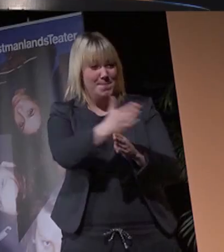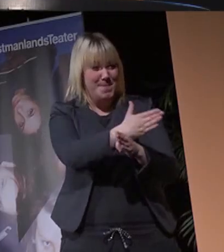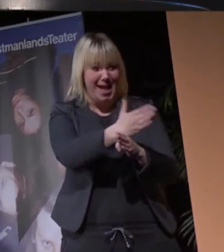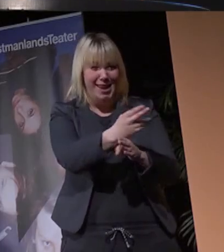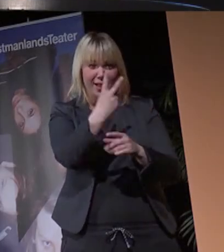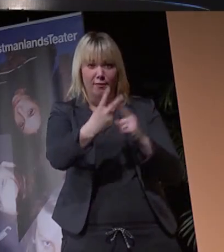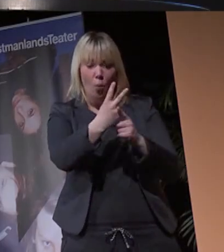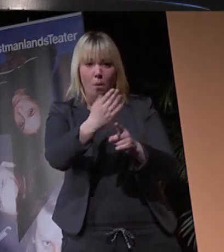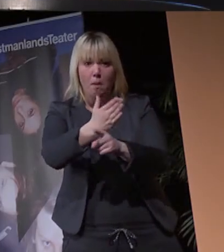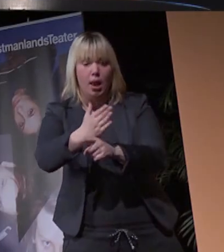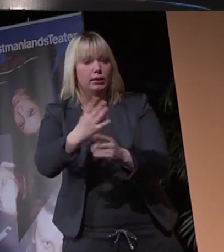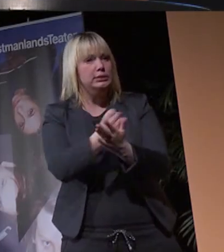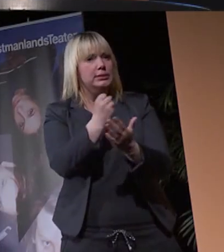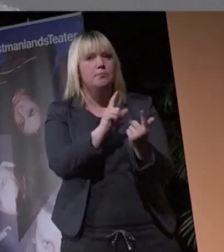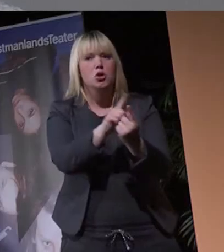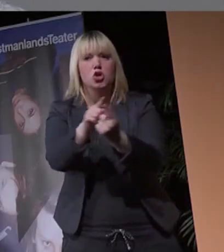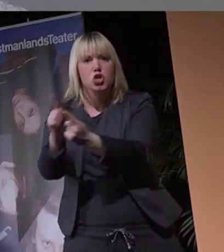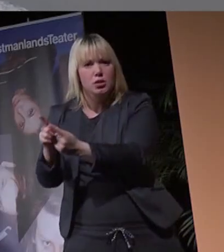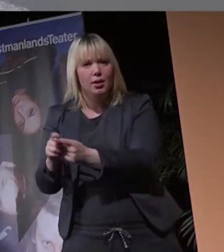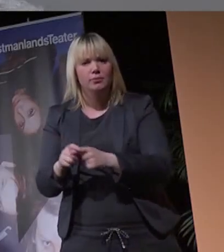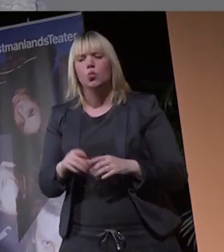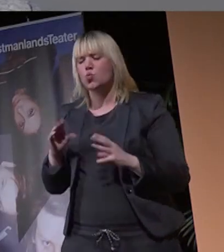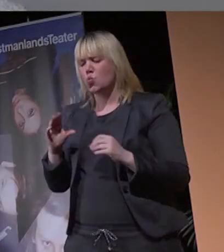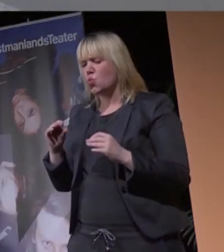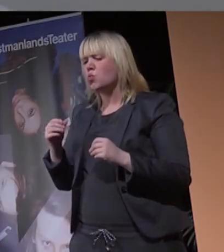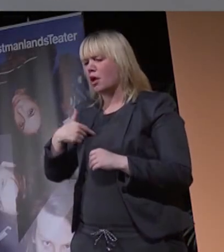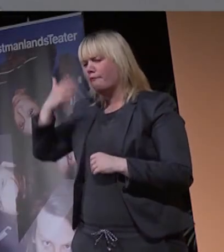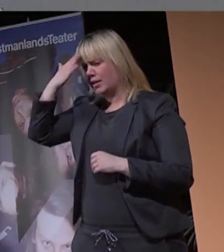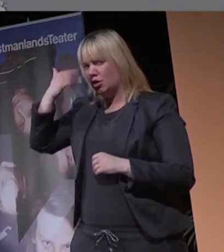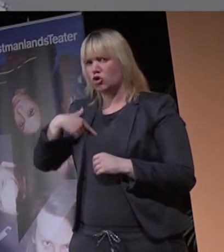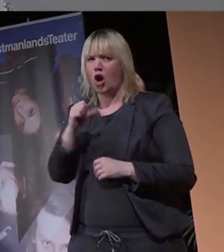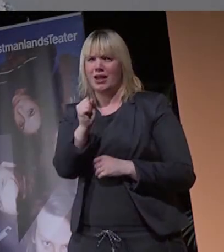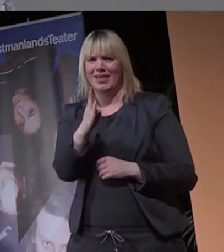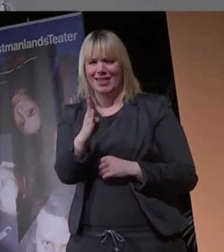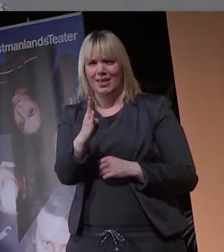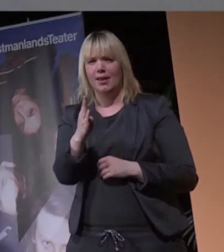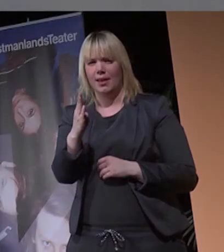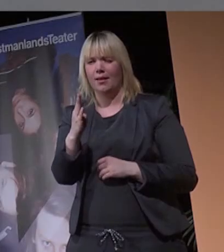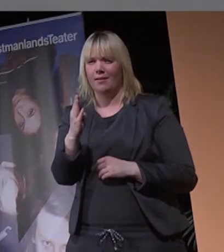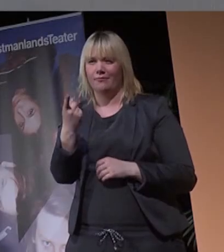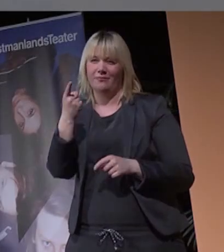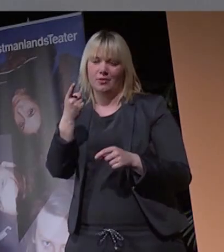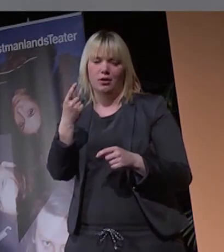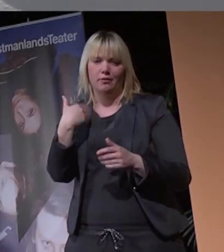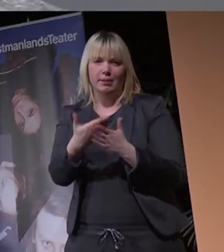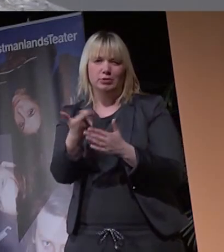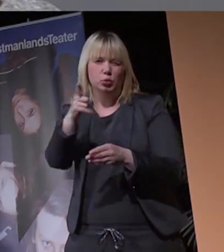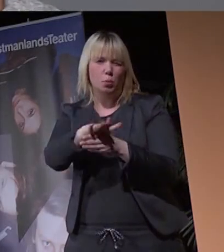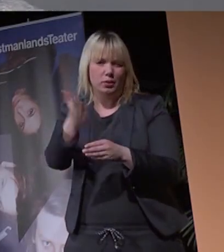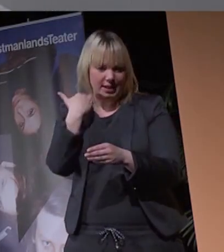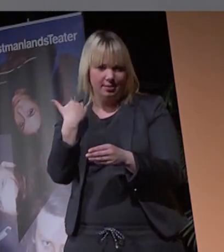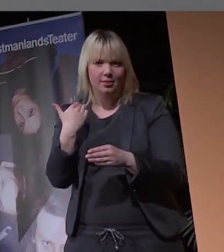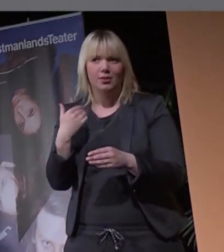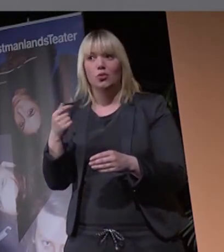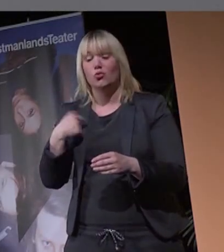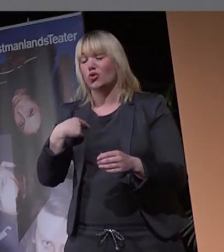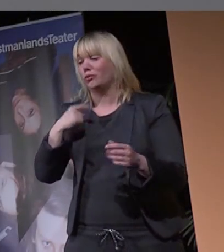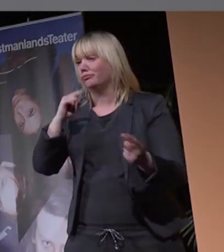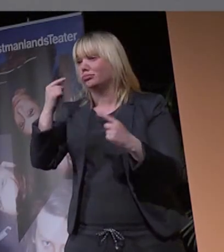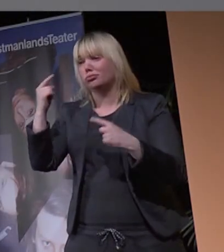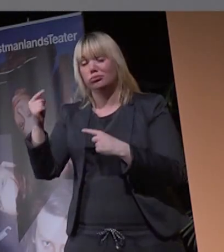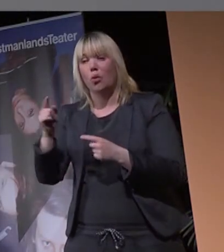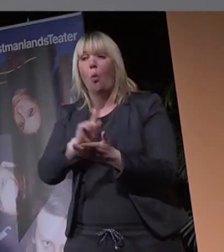skulle göra ganska stor skillnad för våra verksamheter, så är det att kunna få fleråriga anslag. Och det är en sån här sak som man skulle kunna ha det som en diskussion,